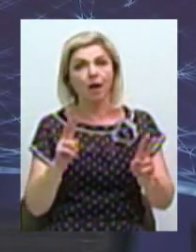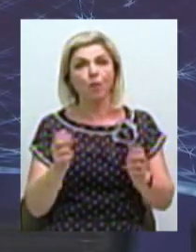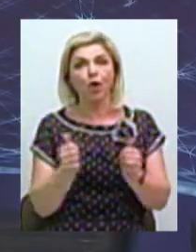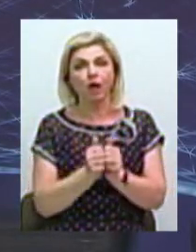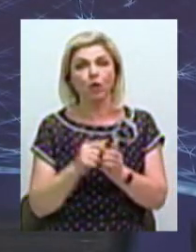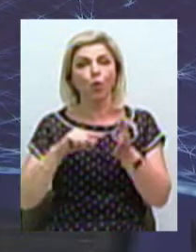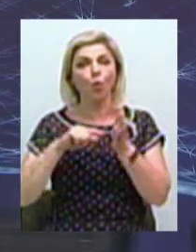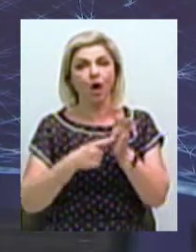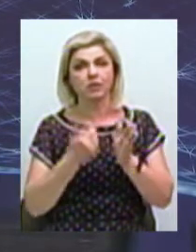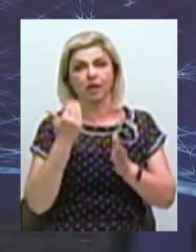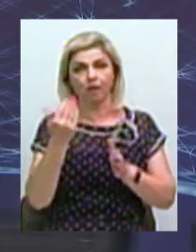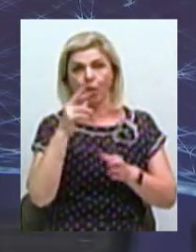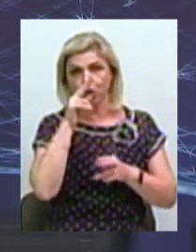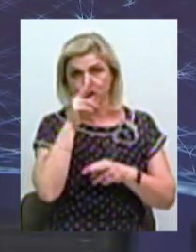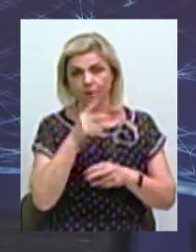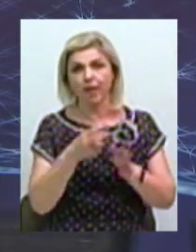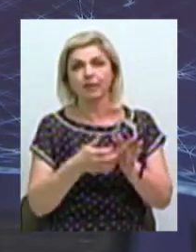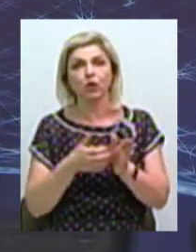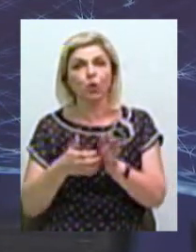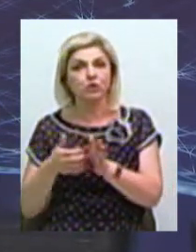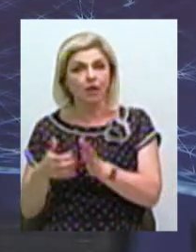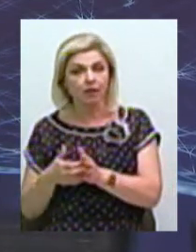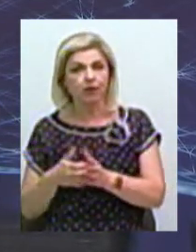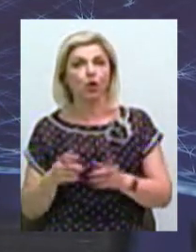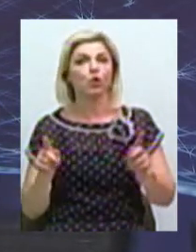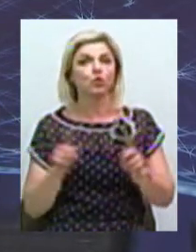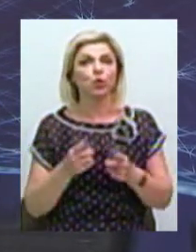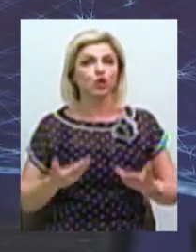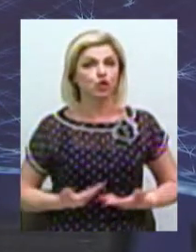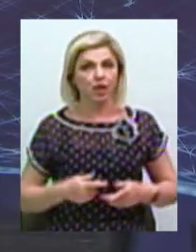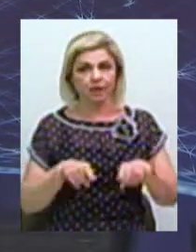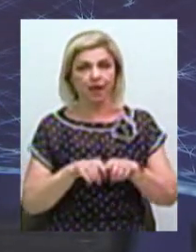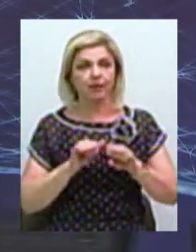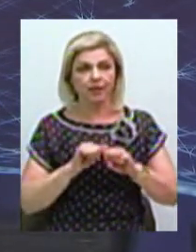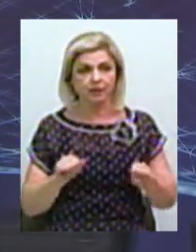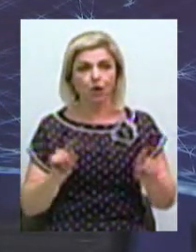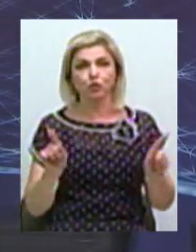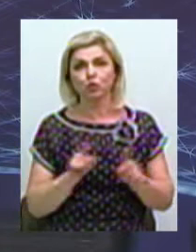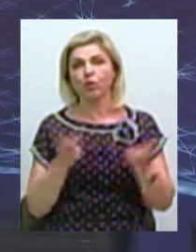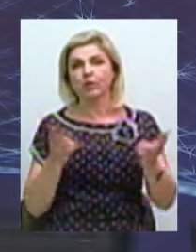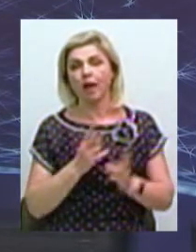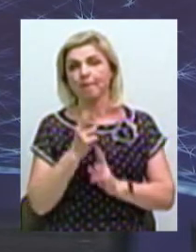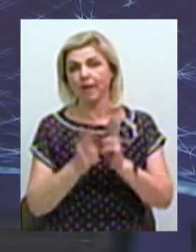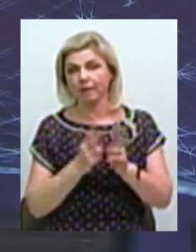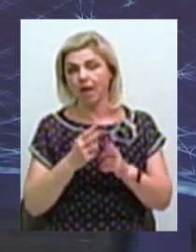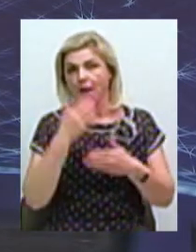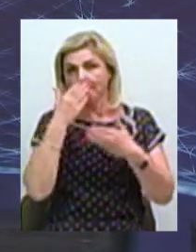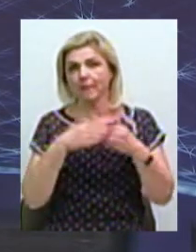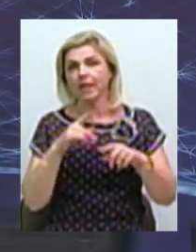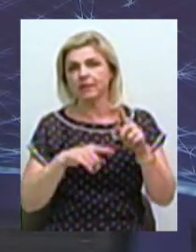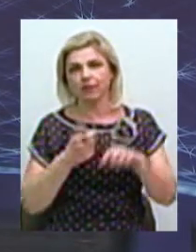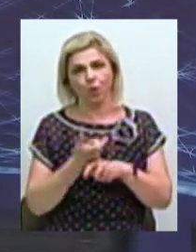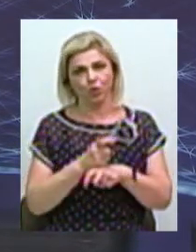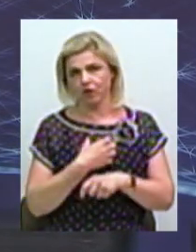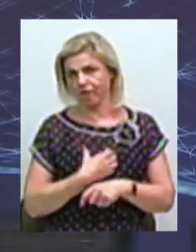указать его на его ошибки, на какие-то там недостатки, что жить так нельзя, что надо что-то менять, ну, близкие очень важна